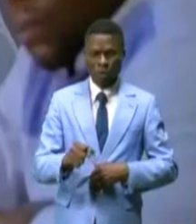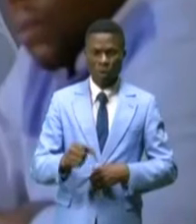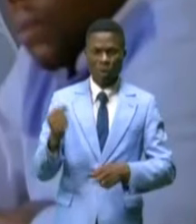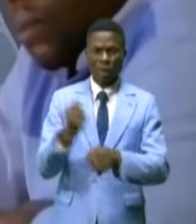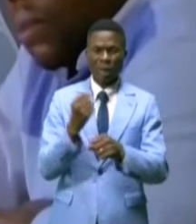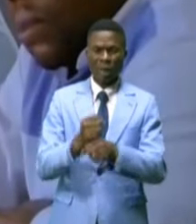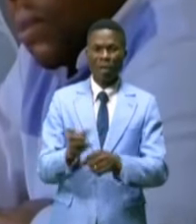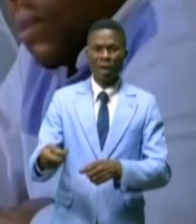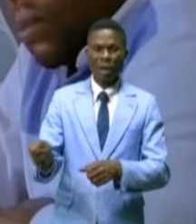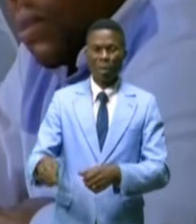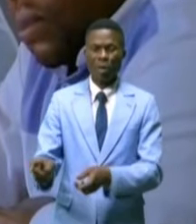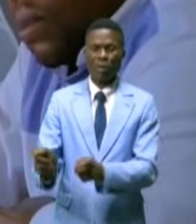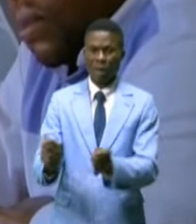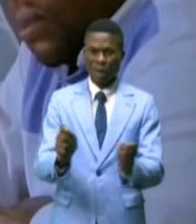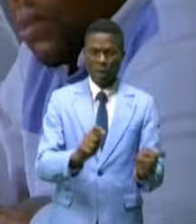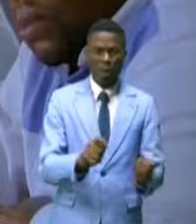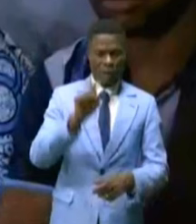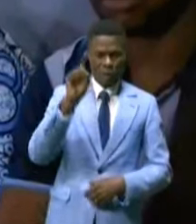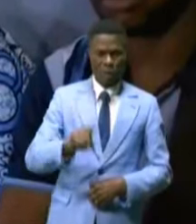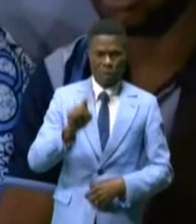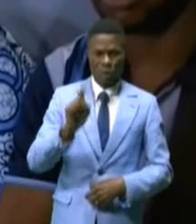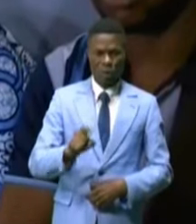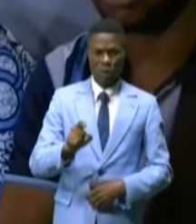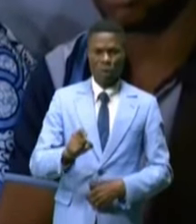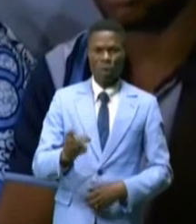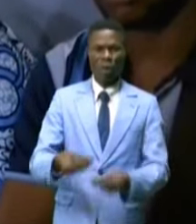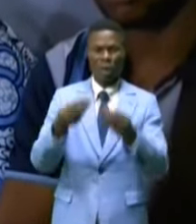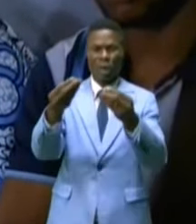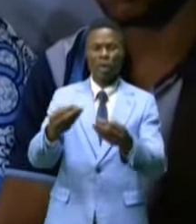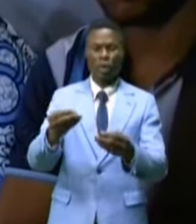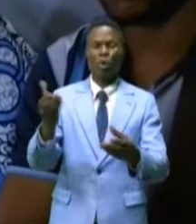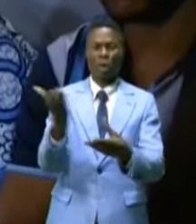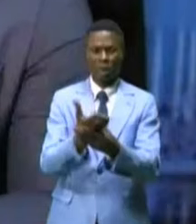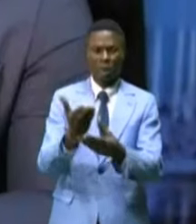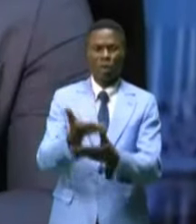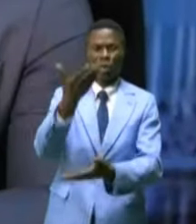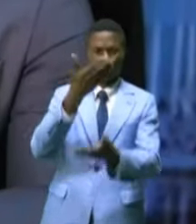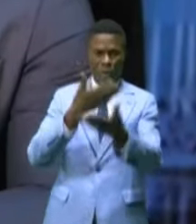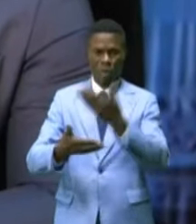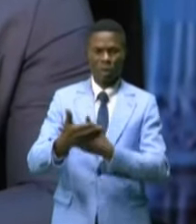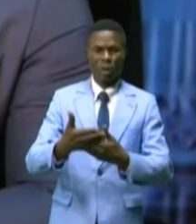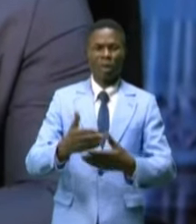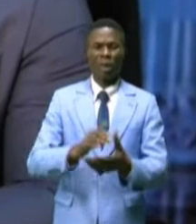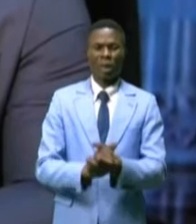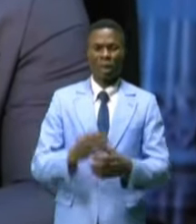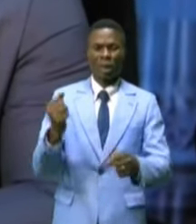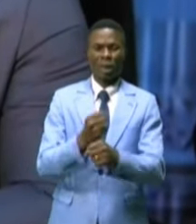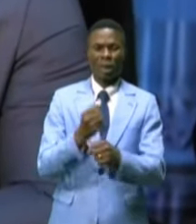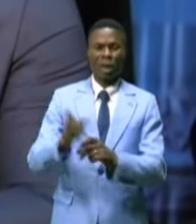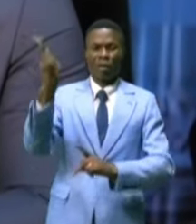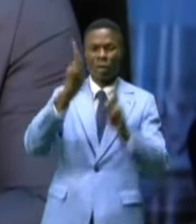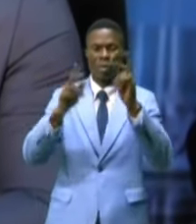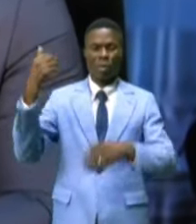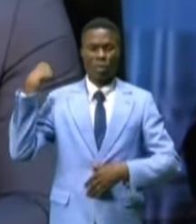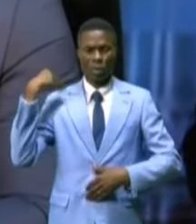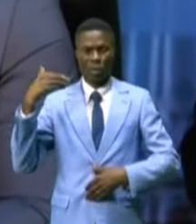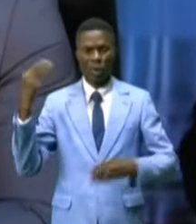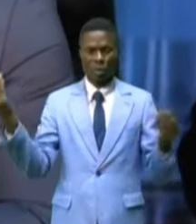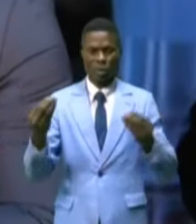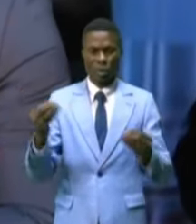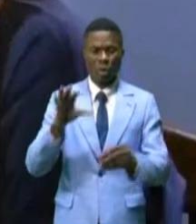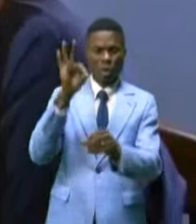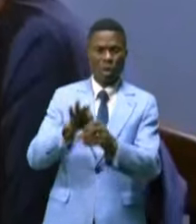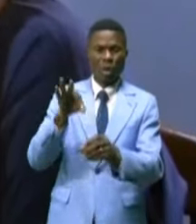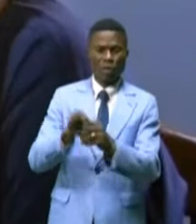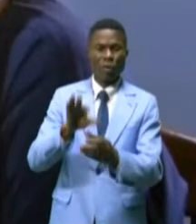Tanganyika, s'est vu dans l'obligation de se décharger de ses fonctions d'agent de carrière de service public de l'État parce qu'il venait d'être élu